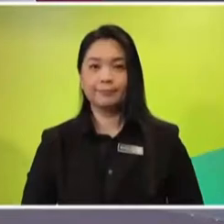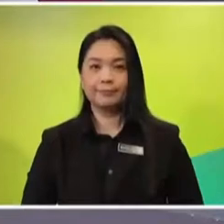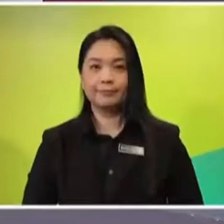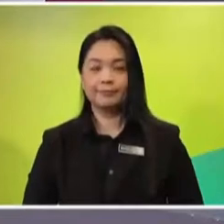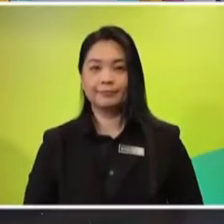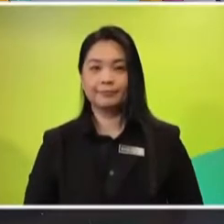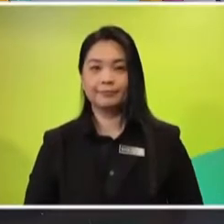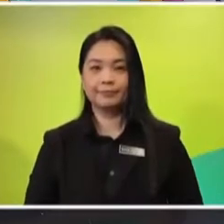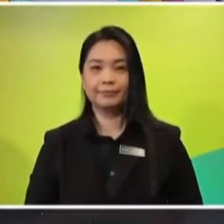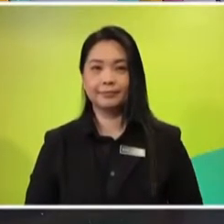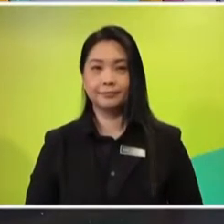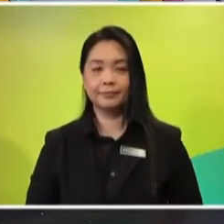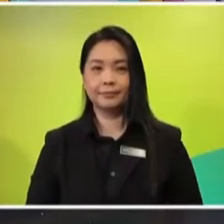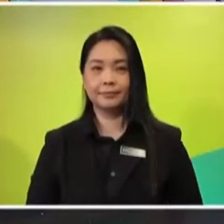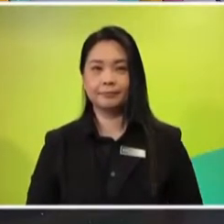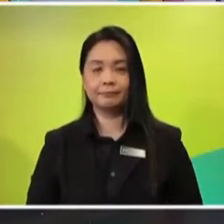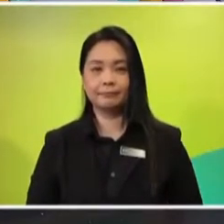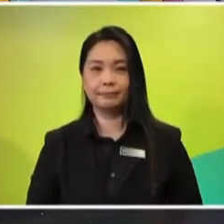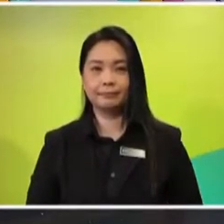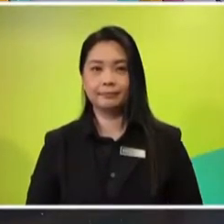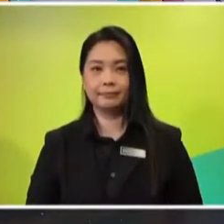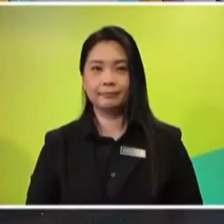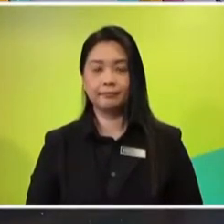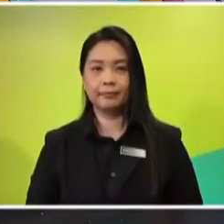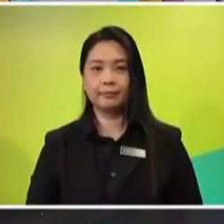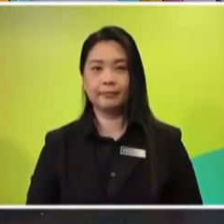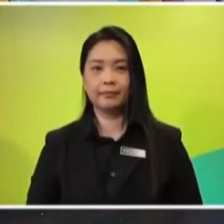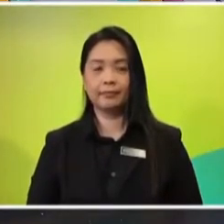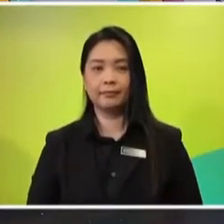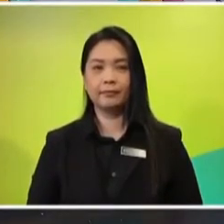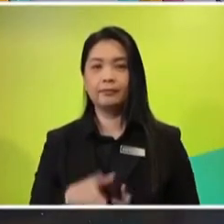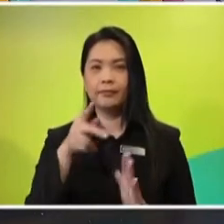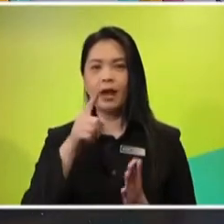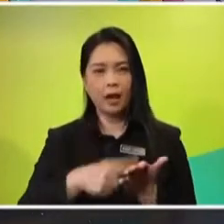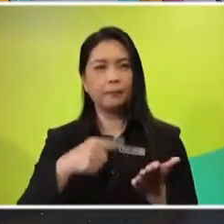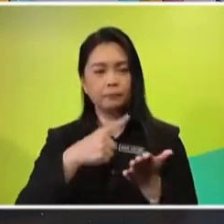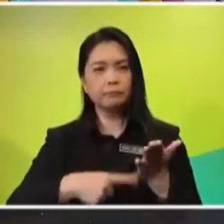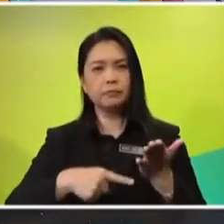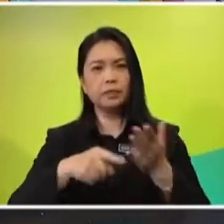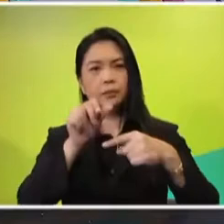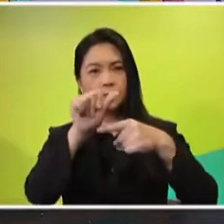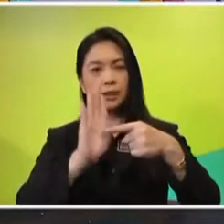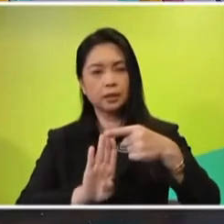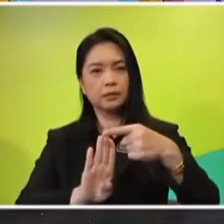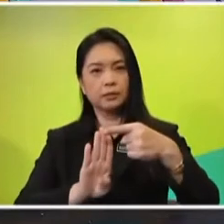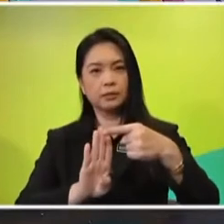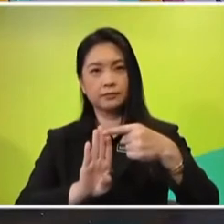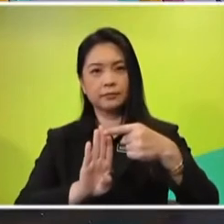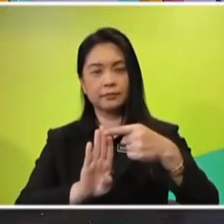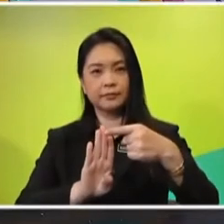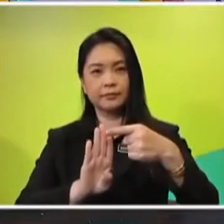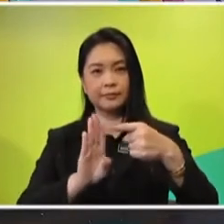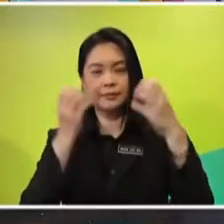cikgu. Okey, bagus. Okey, jadi apa pecahan yang terhasil ni? Oh, pecahan yang terhasil ni? Cikgu